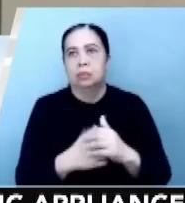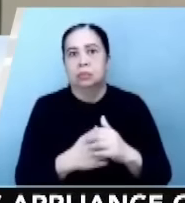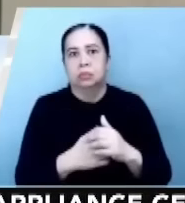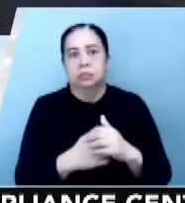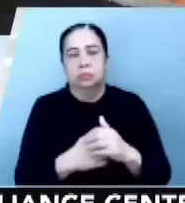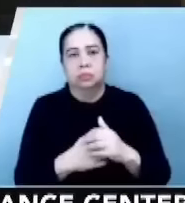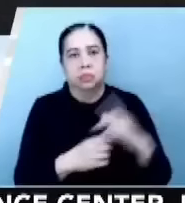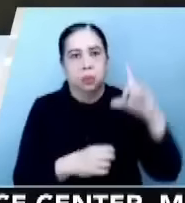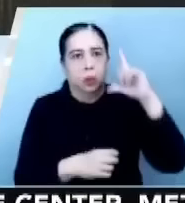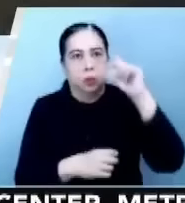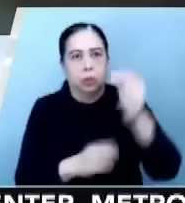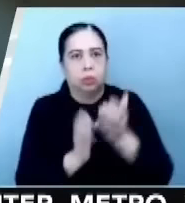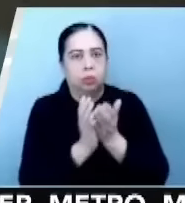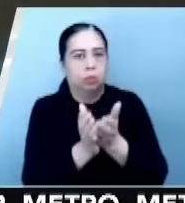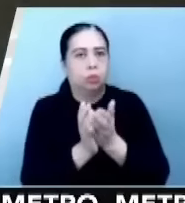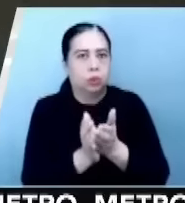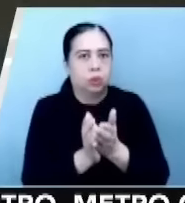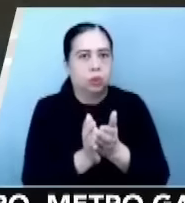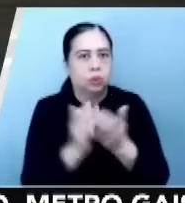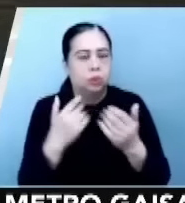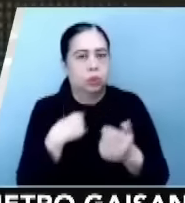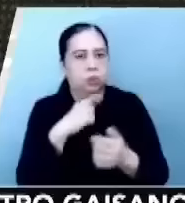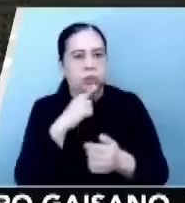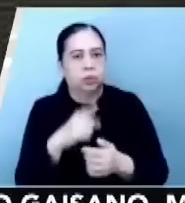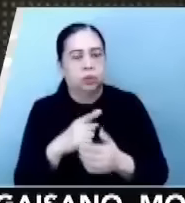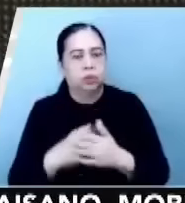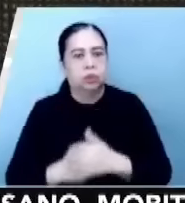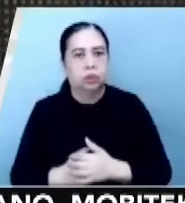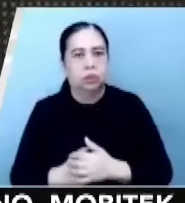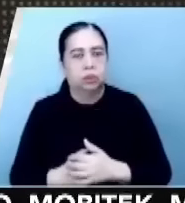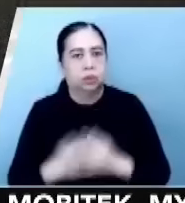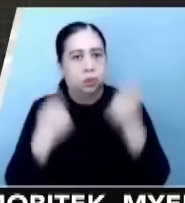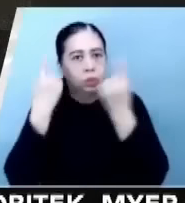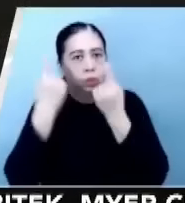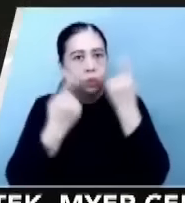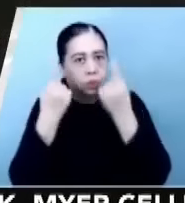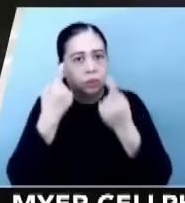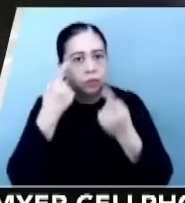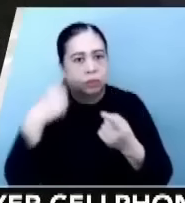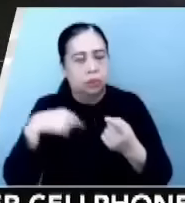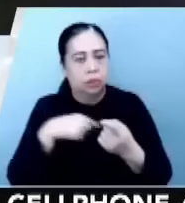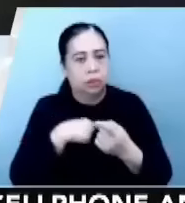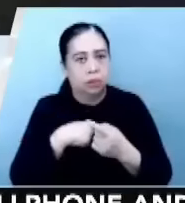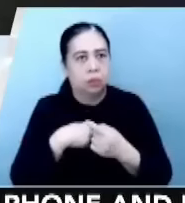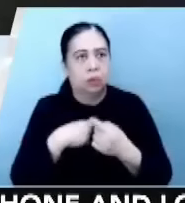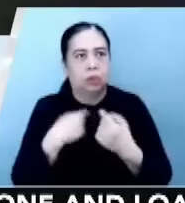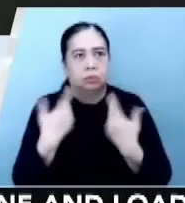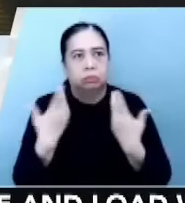speedboat actually. We were certainly worried for our welfare.